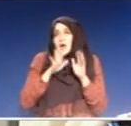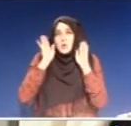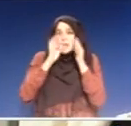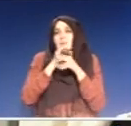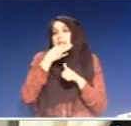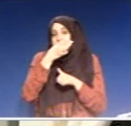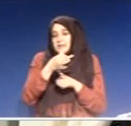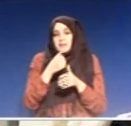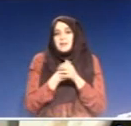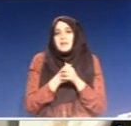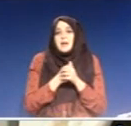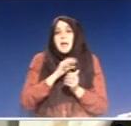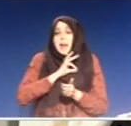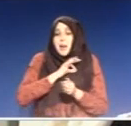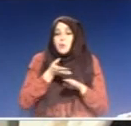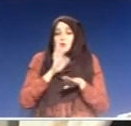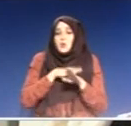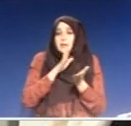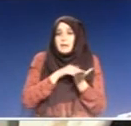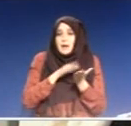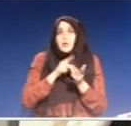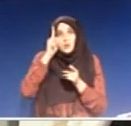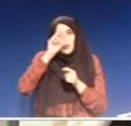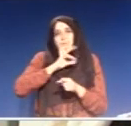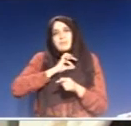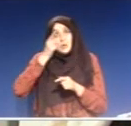والسلام ارحموا من في الارض يرحمكم من في السماء.